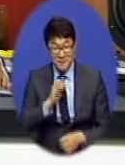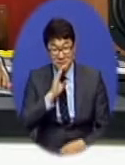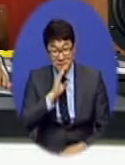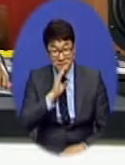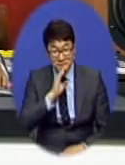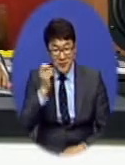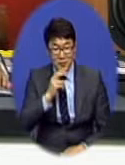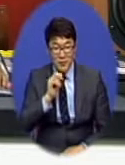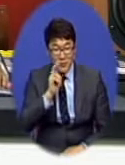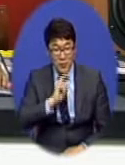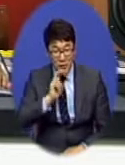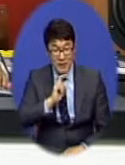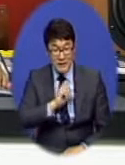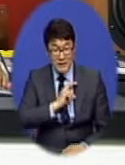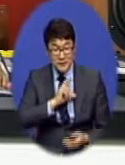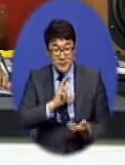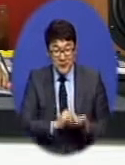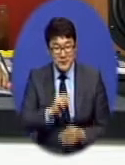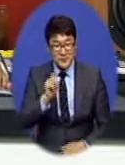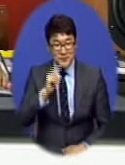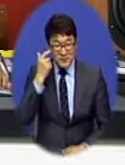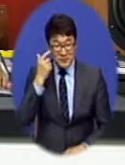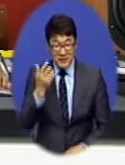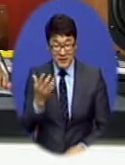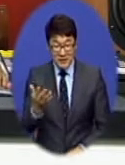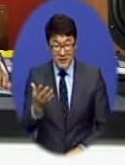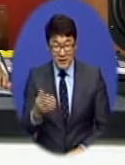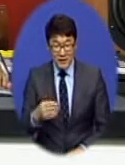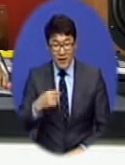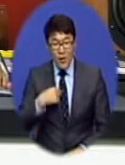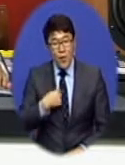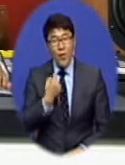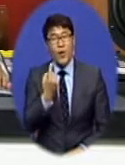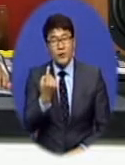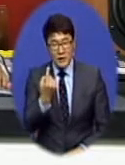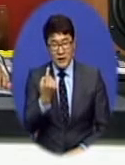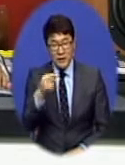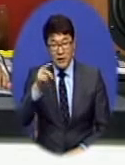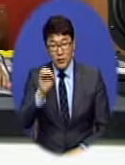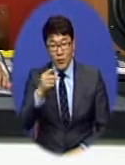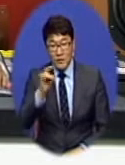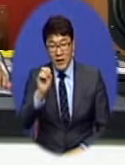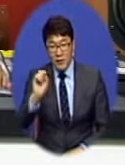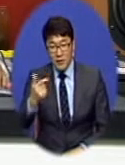네. 그리고 오늘 그 부르실 노래는요? 혼자랍니다요. 송대관. 혼자.